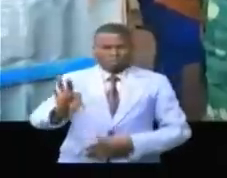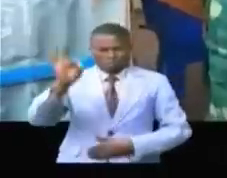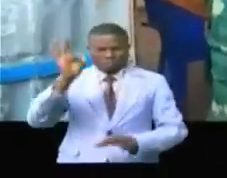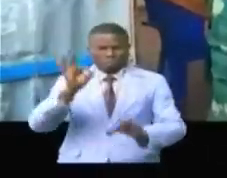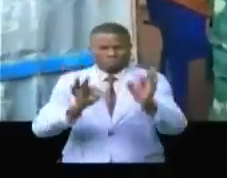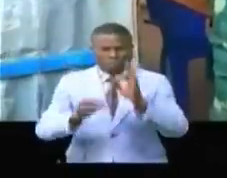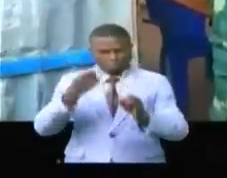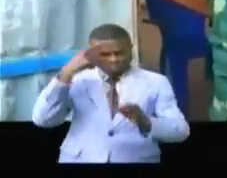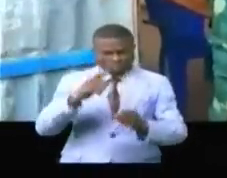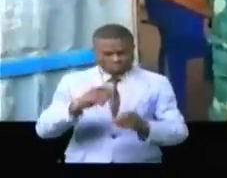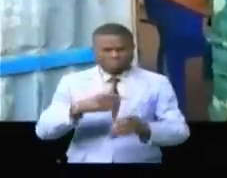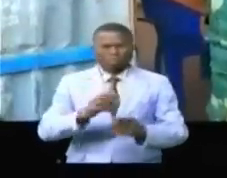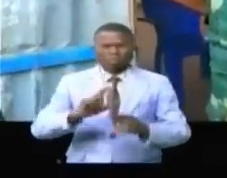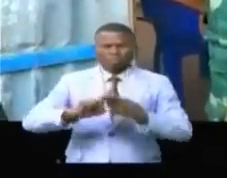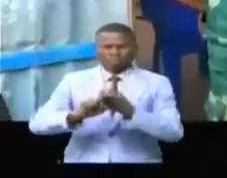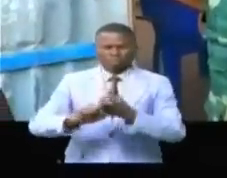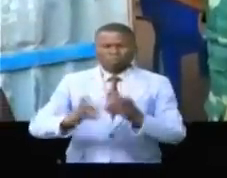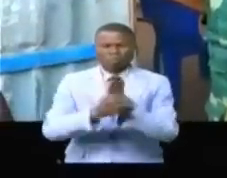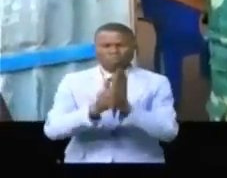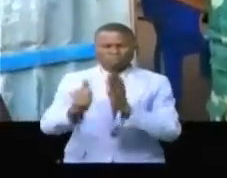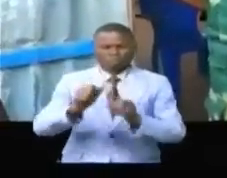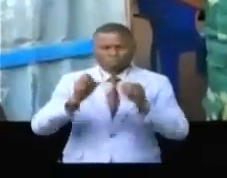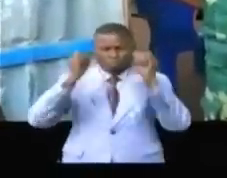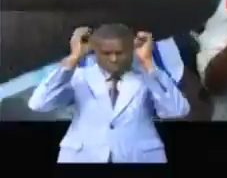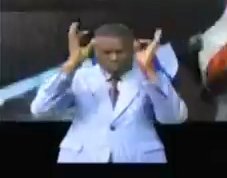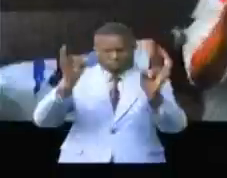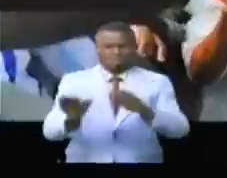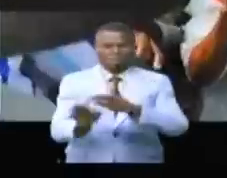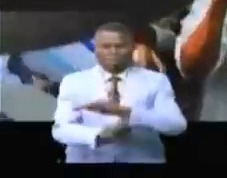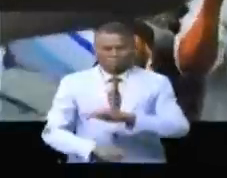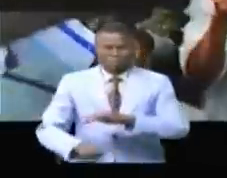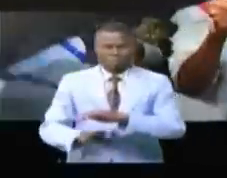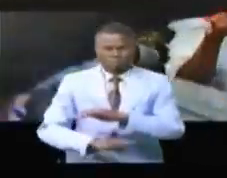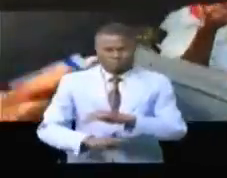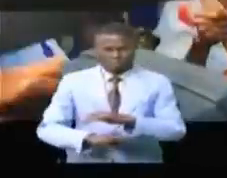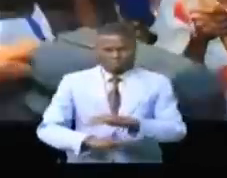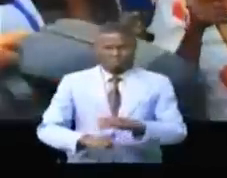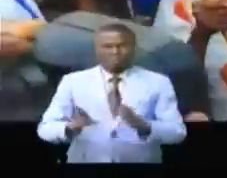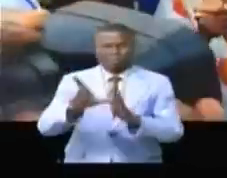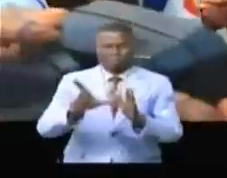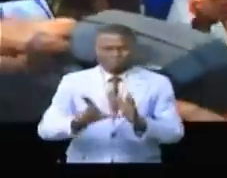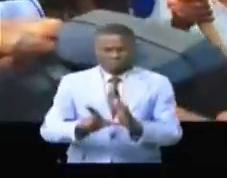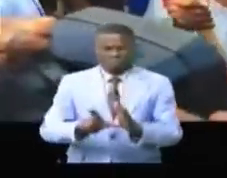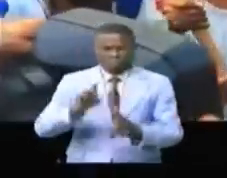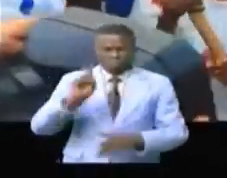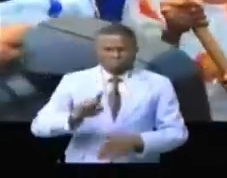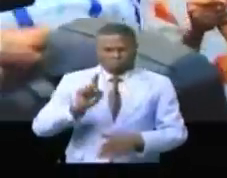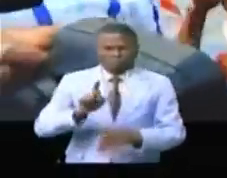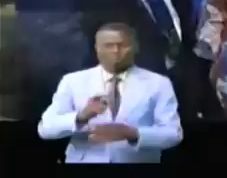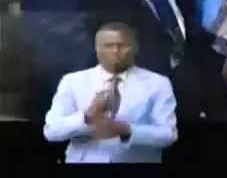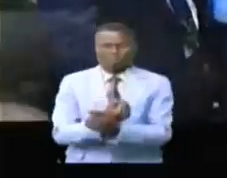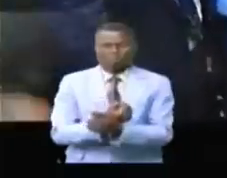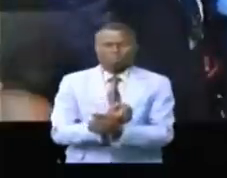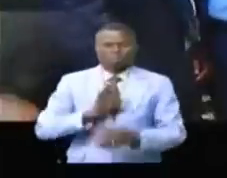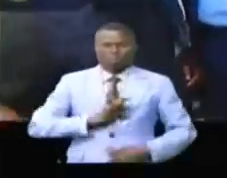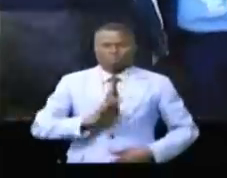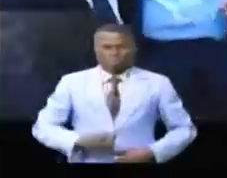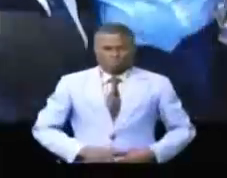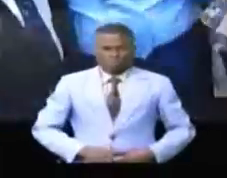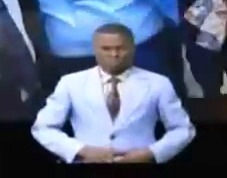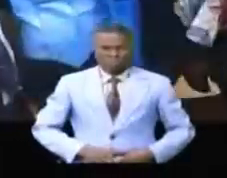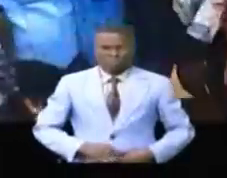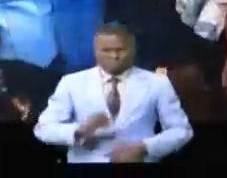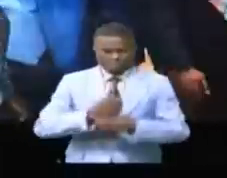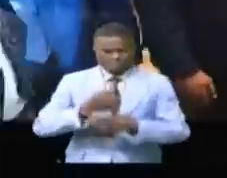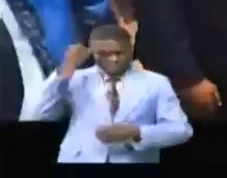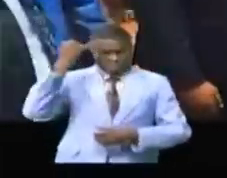pour une bonne assurance de la qualité de l'éducation de base, suivant les attentes du chef de l'État Félix Tshisekedi, géniteur de la